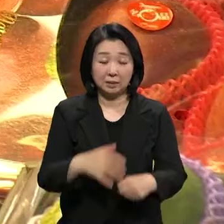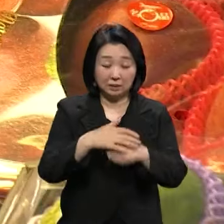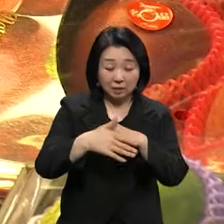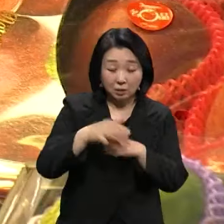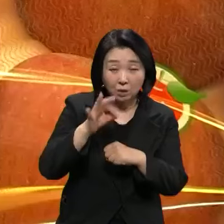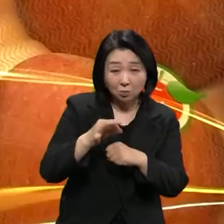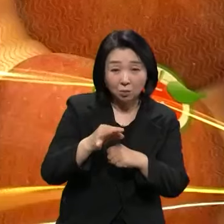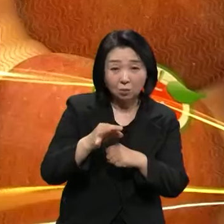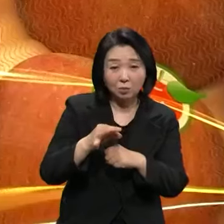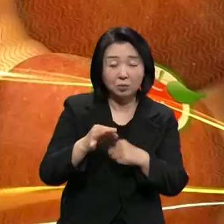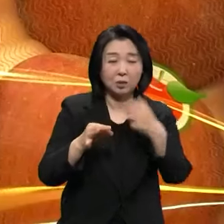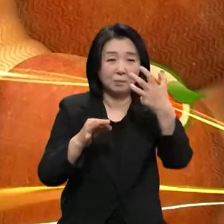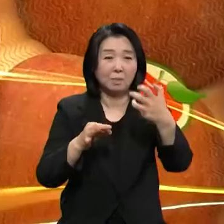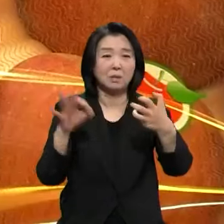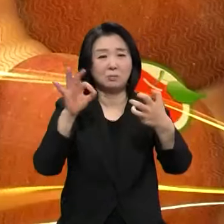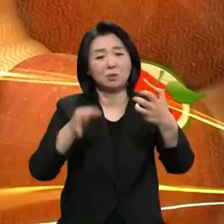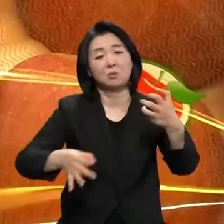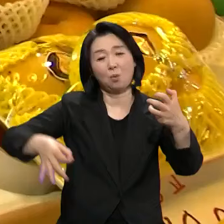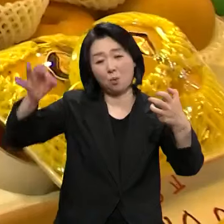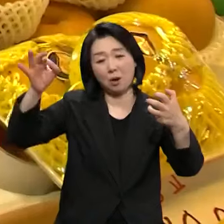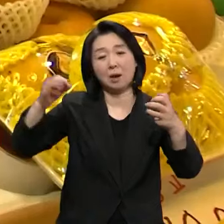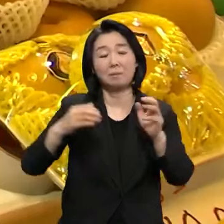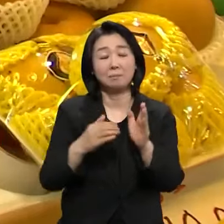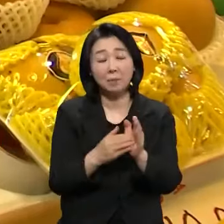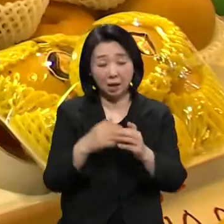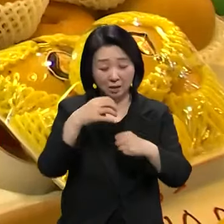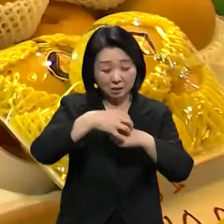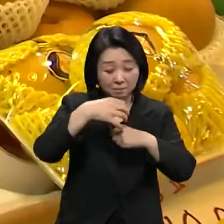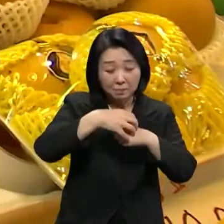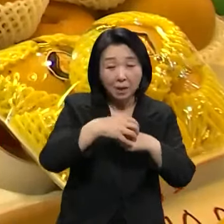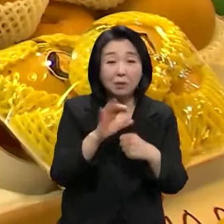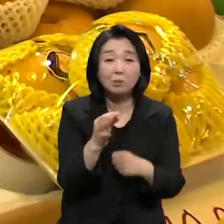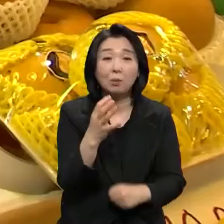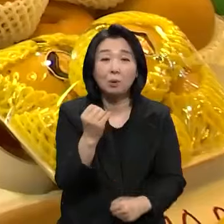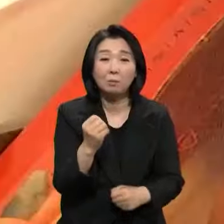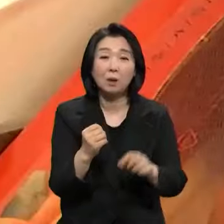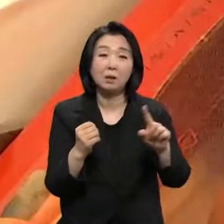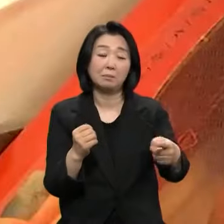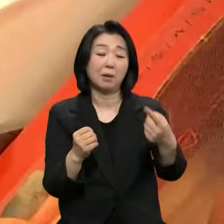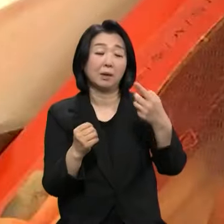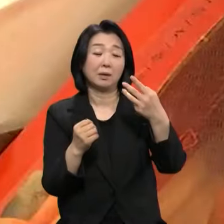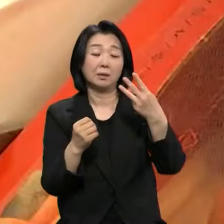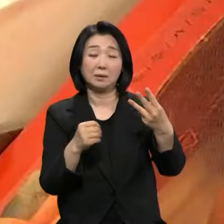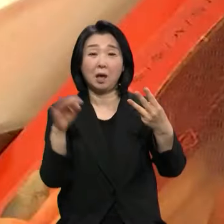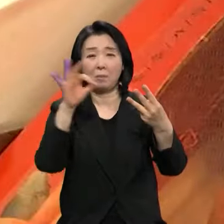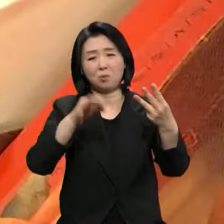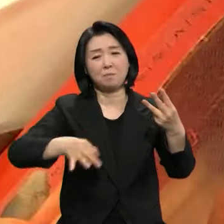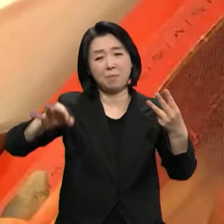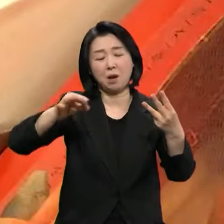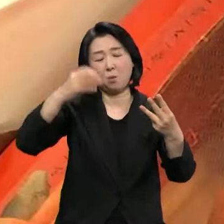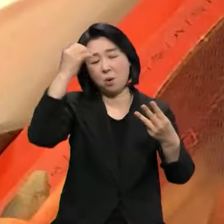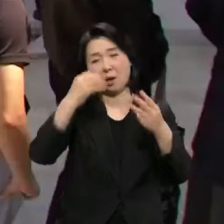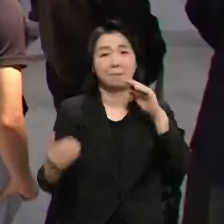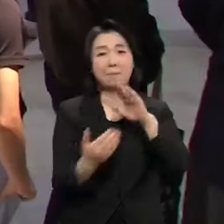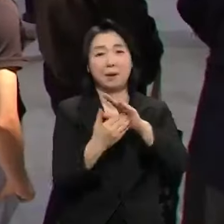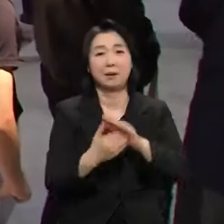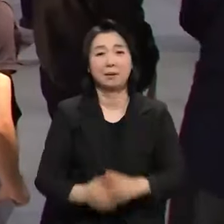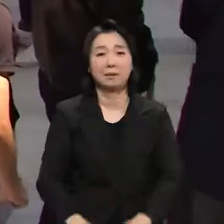사과는 80% 넘게 또 올랐고 배 가격은 103% 급등하며 역대 최고치를